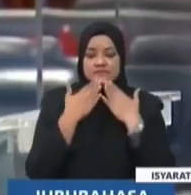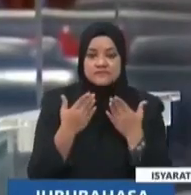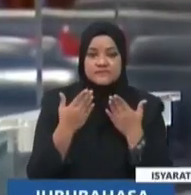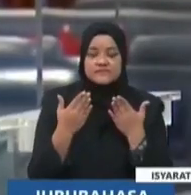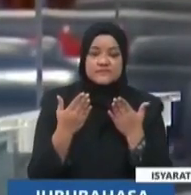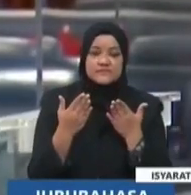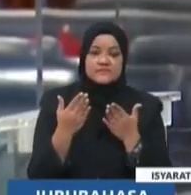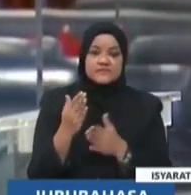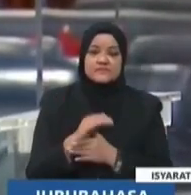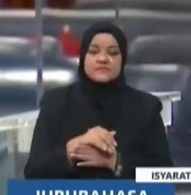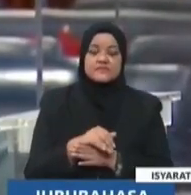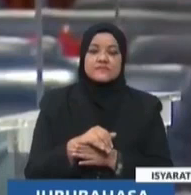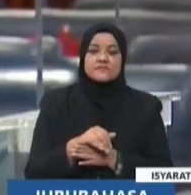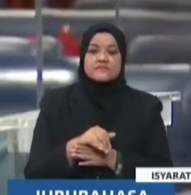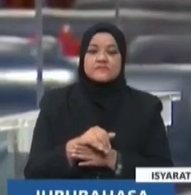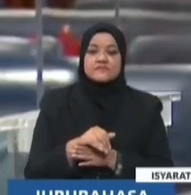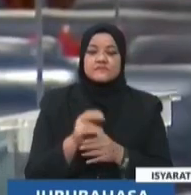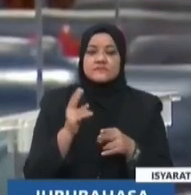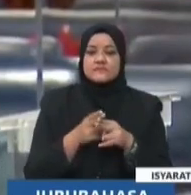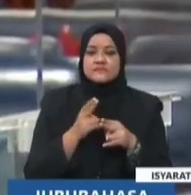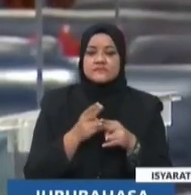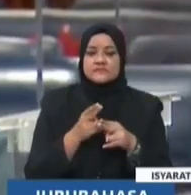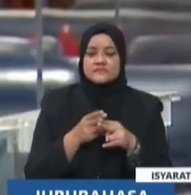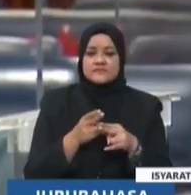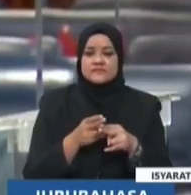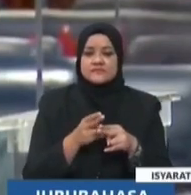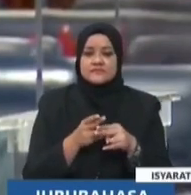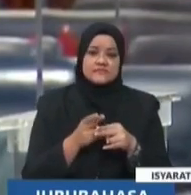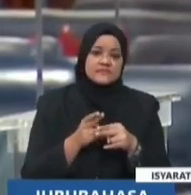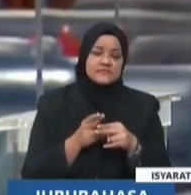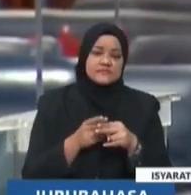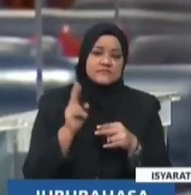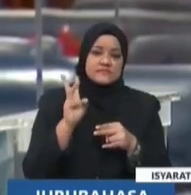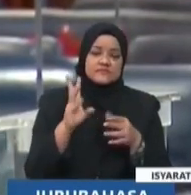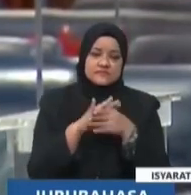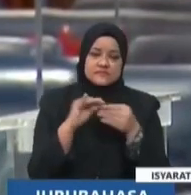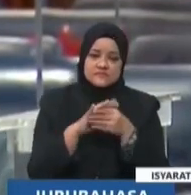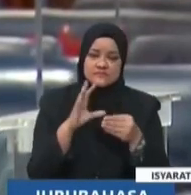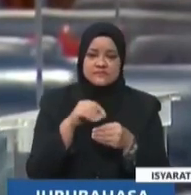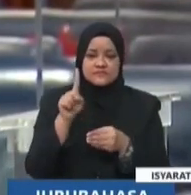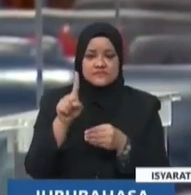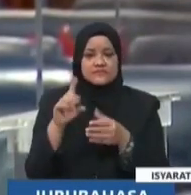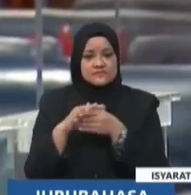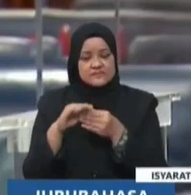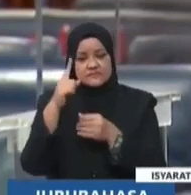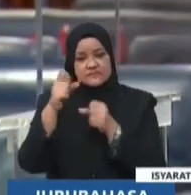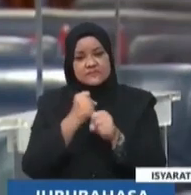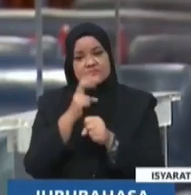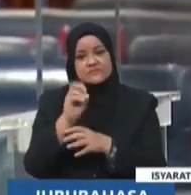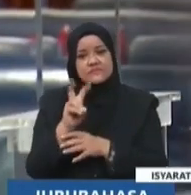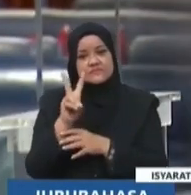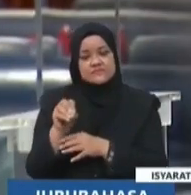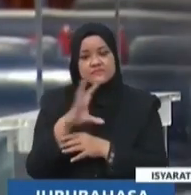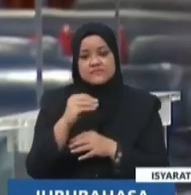asisten dosen minta diberi ton name 6 floem dan satu frame bagi tahun